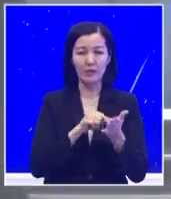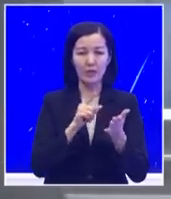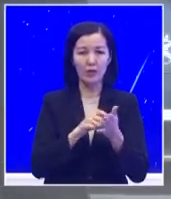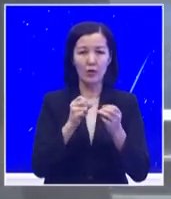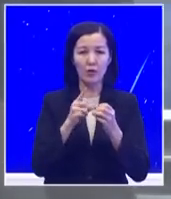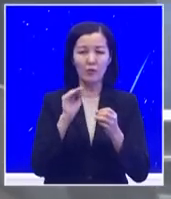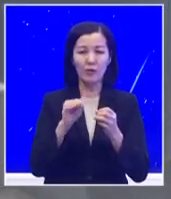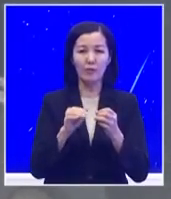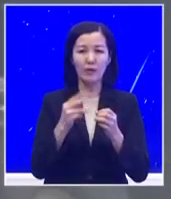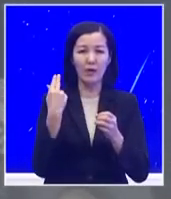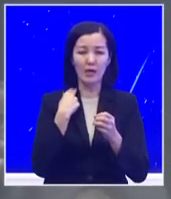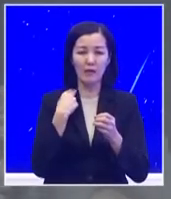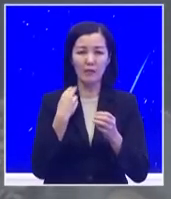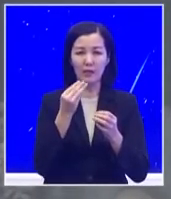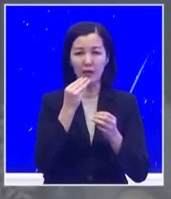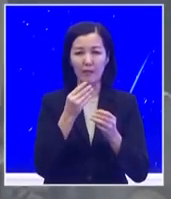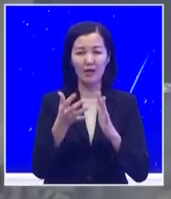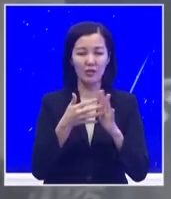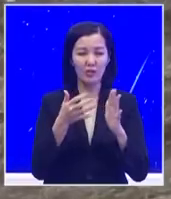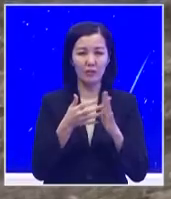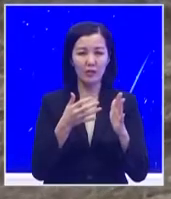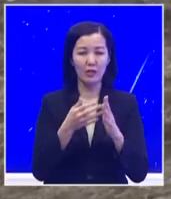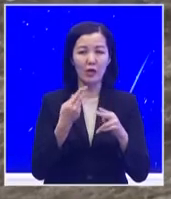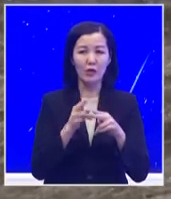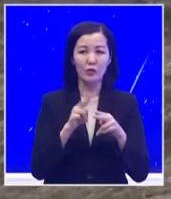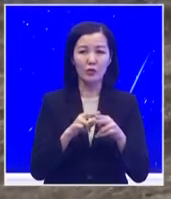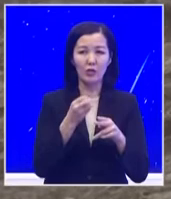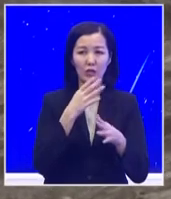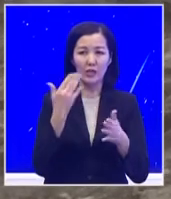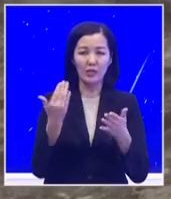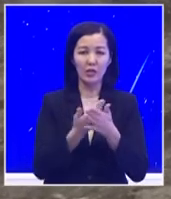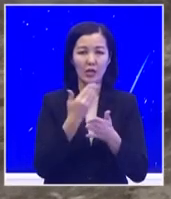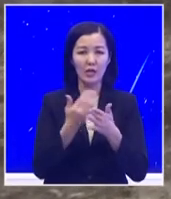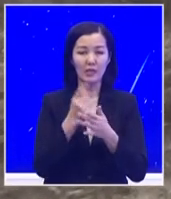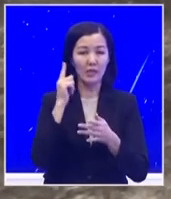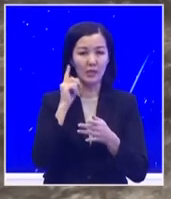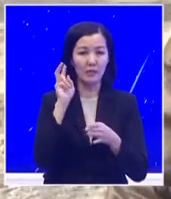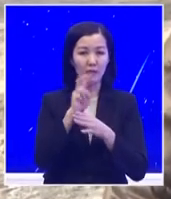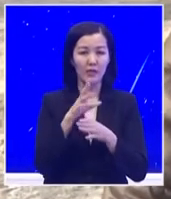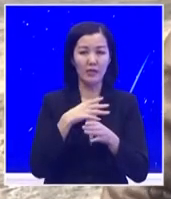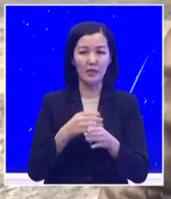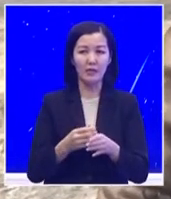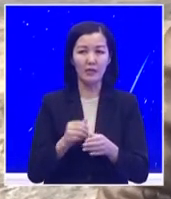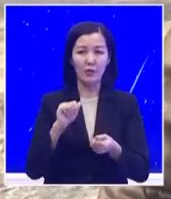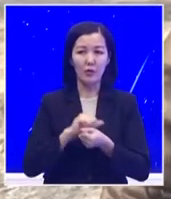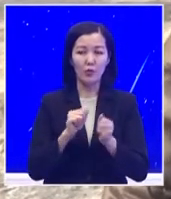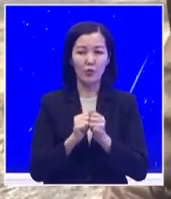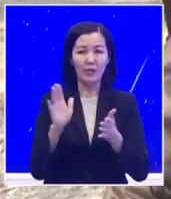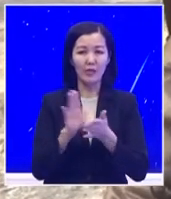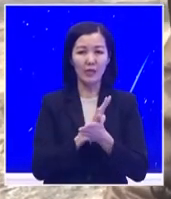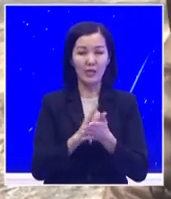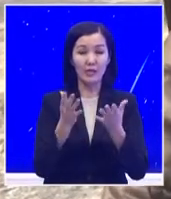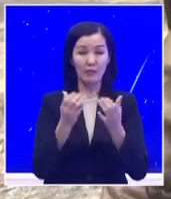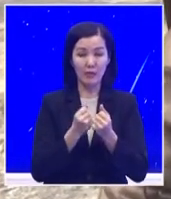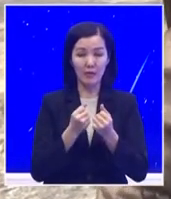11 мың алимент азық-түліктен артылмайды дейді. Осында жақсы жаңалықты естіп келгенін айтады. Көмір үлестіріп жатыр деп